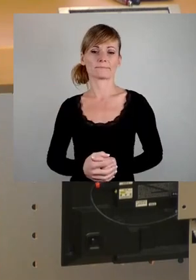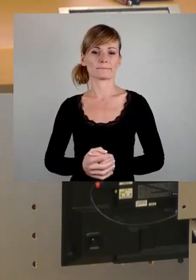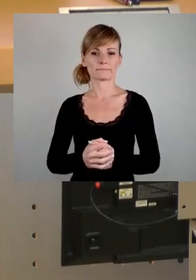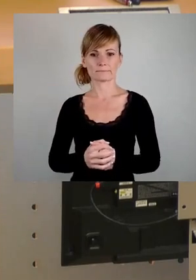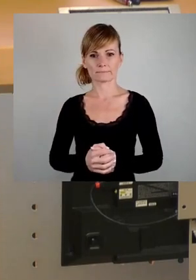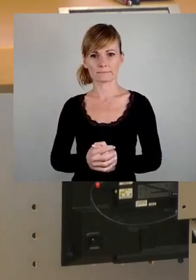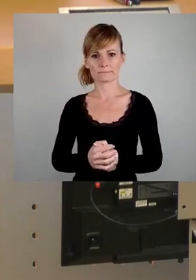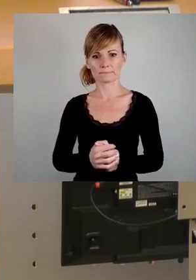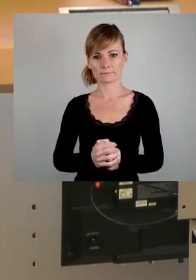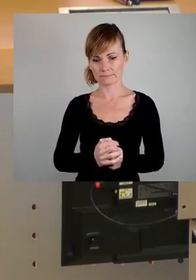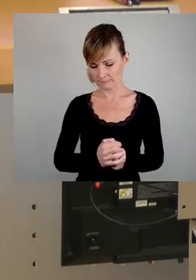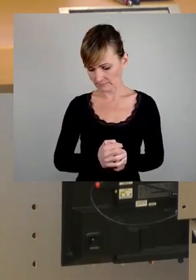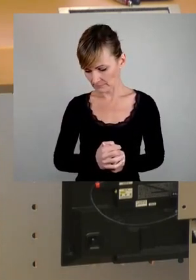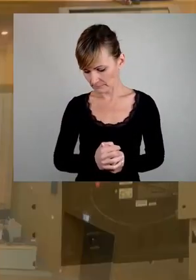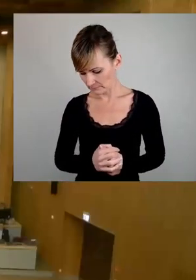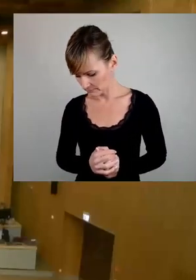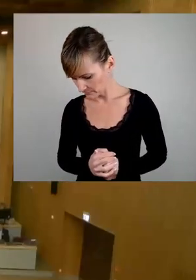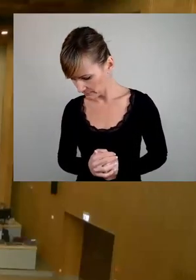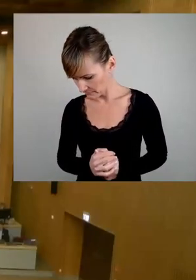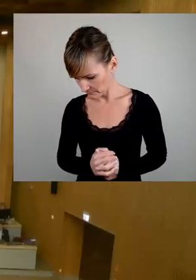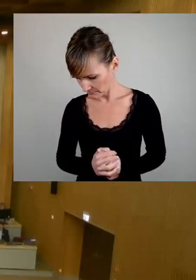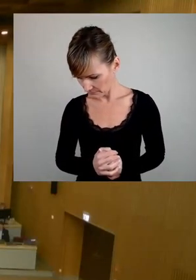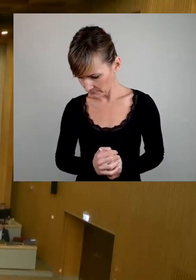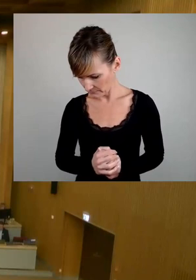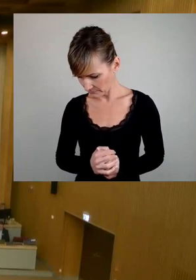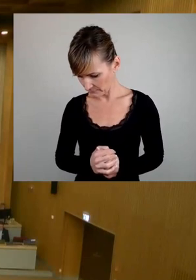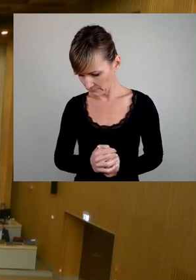So, als nächster Redner Herr Engel, dann Frau Mühle.